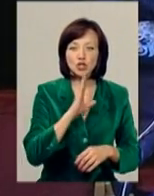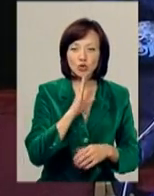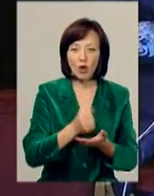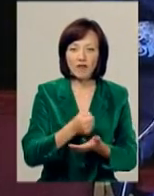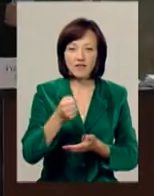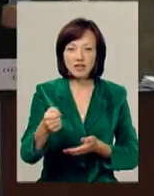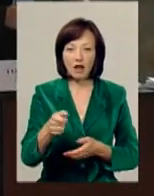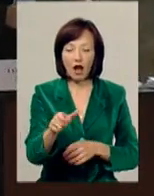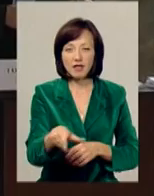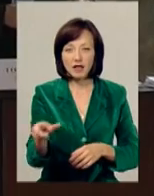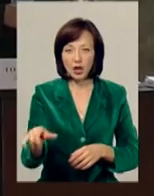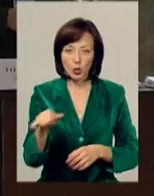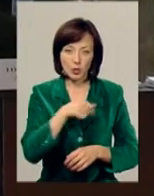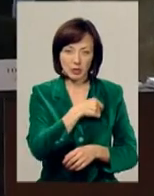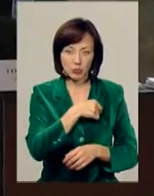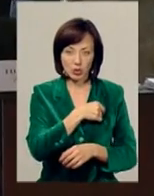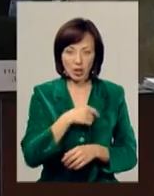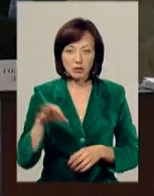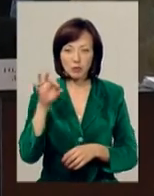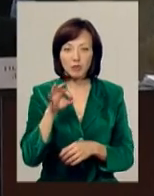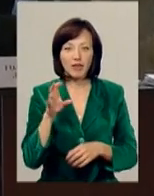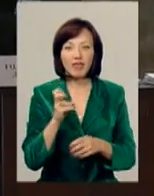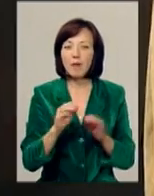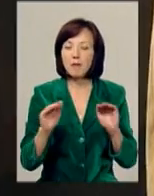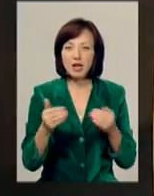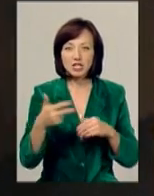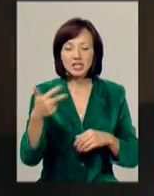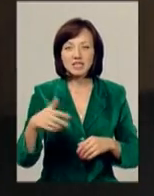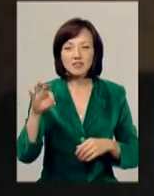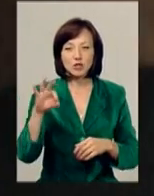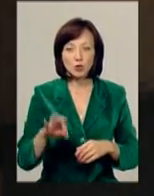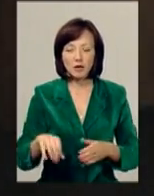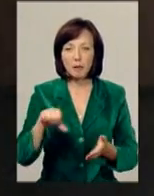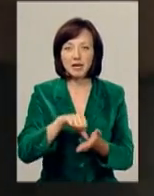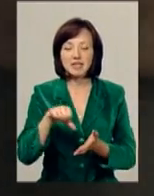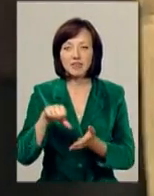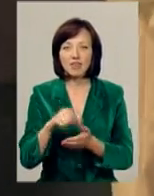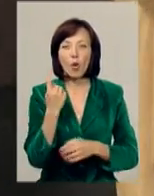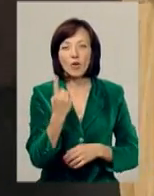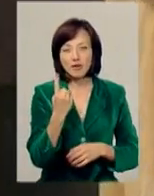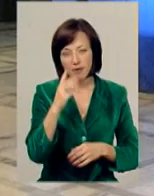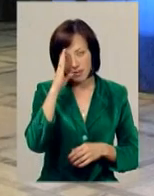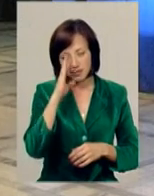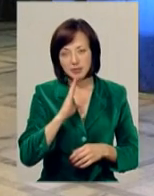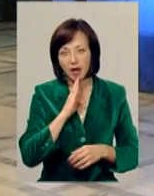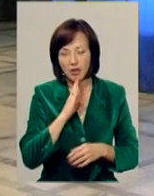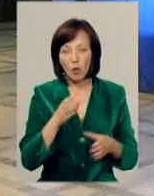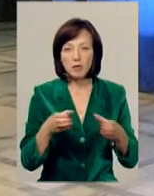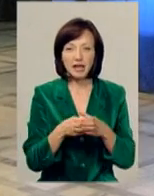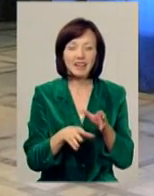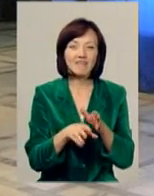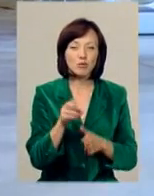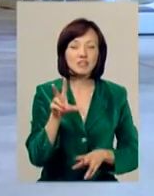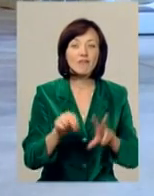висунутих кандидатами у депутати йдеться про не менше як 30% представників однієї статі у комітеті виборців